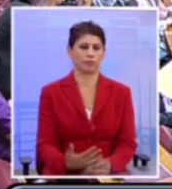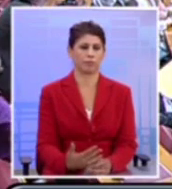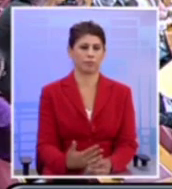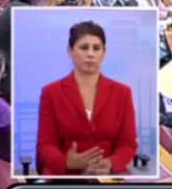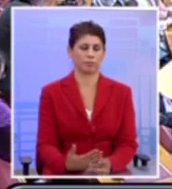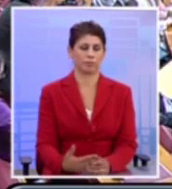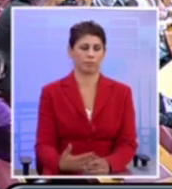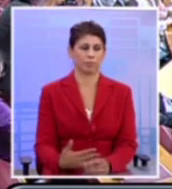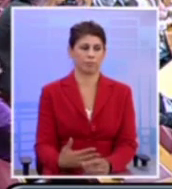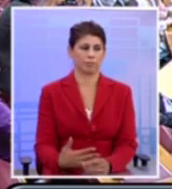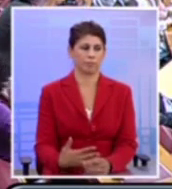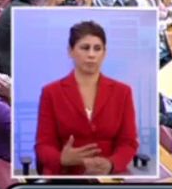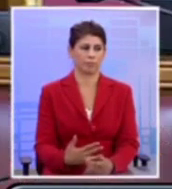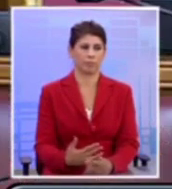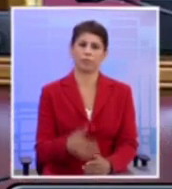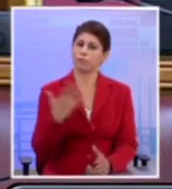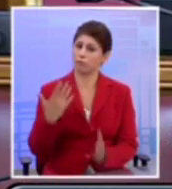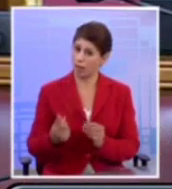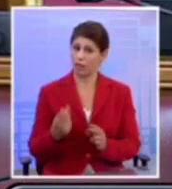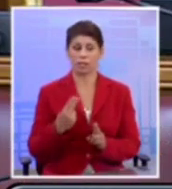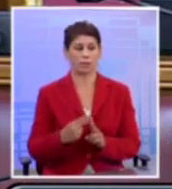εδώ να... Αλλά έχει μία σημασία ότι